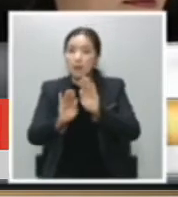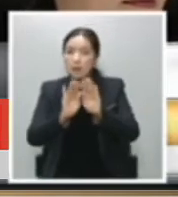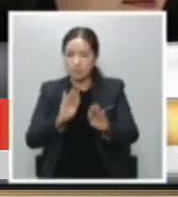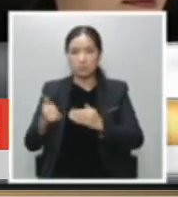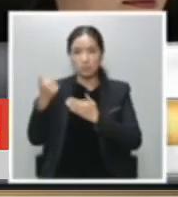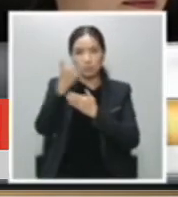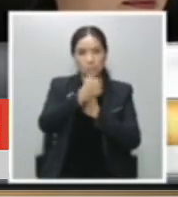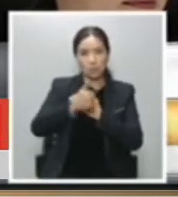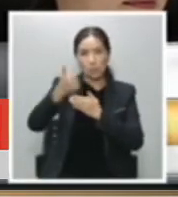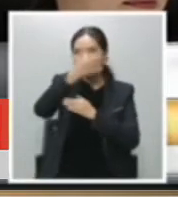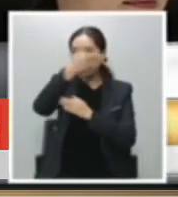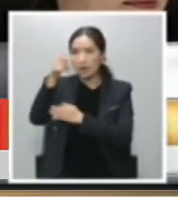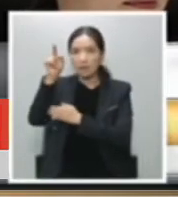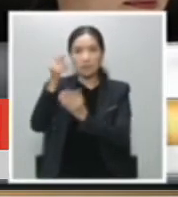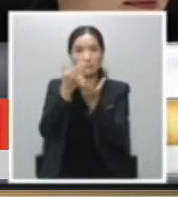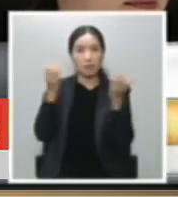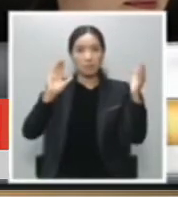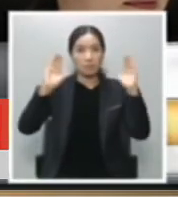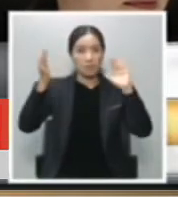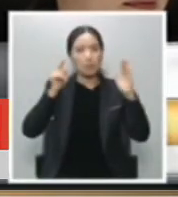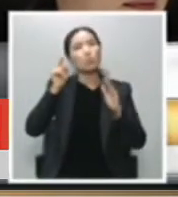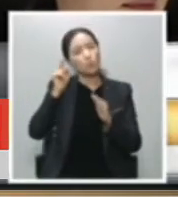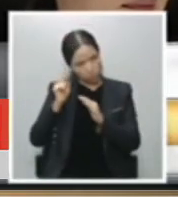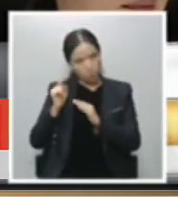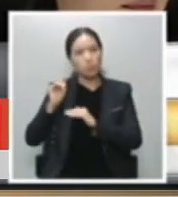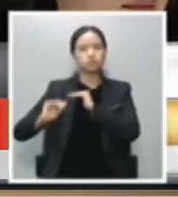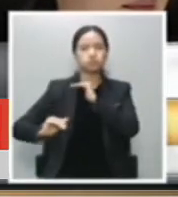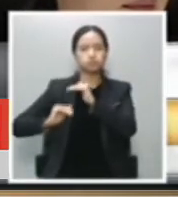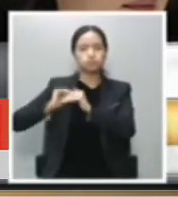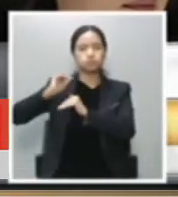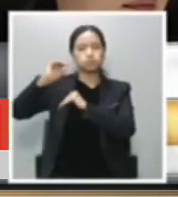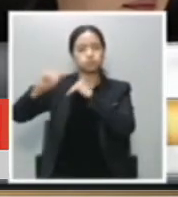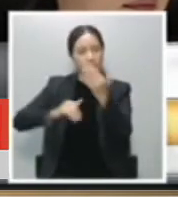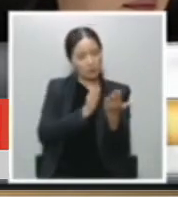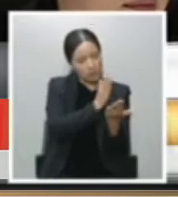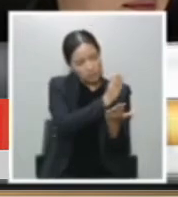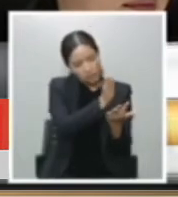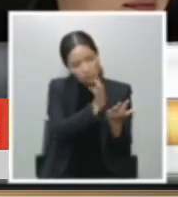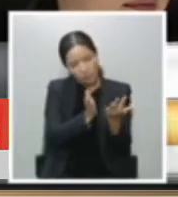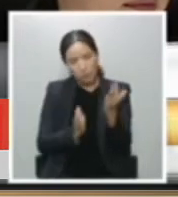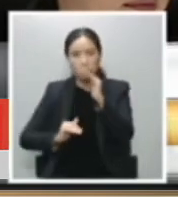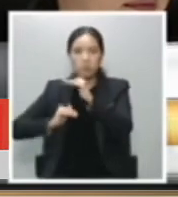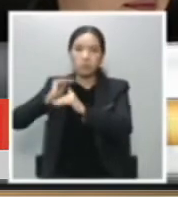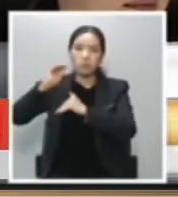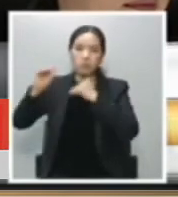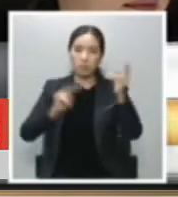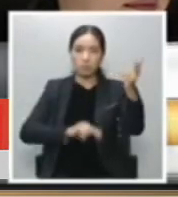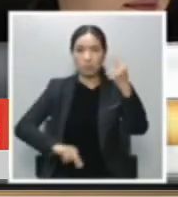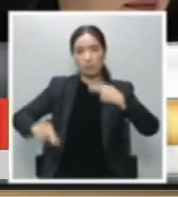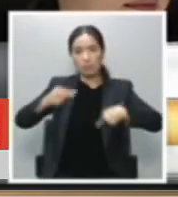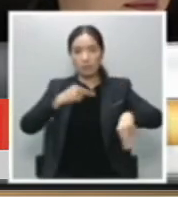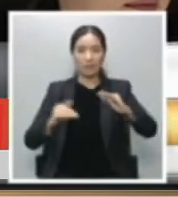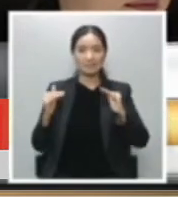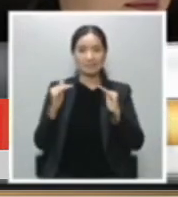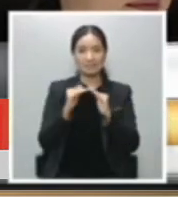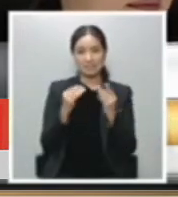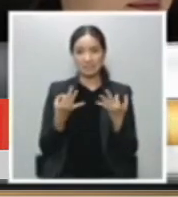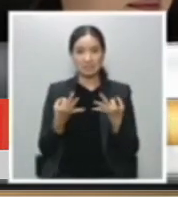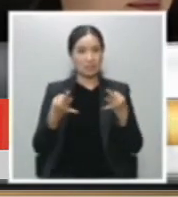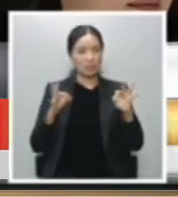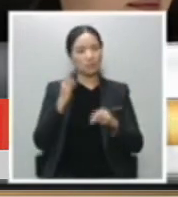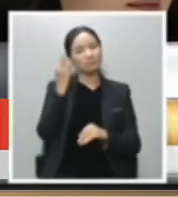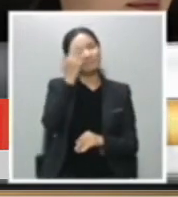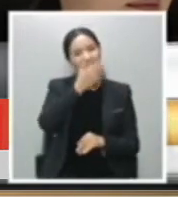นประชาธิปไตยแล้วเขาเจริญรุดหน้าทุกด้านการคุ้มครองในเรื่องสิทธิเสรีภาพงดง